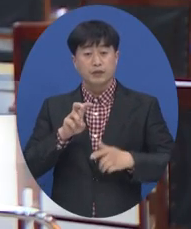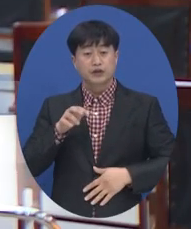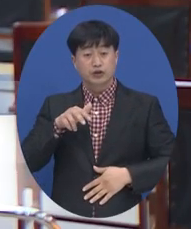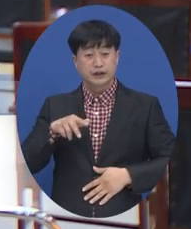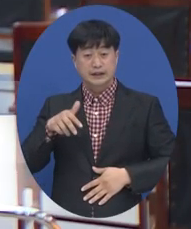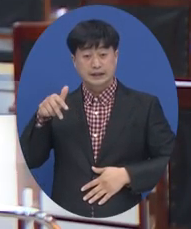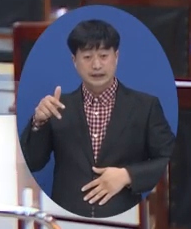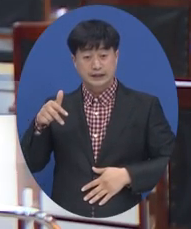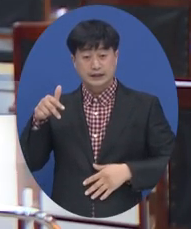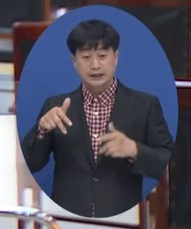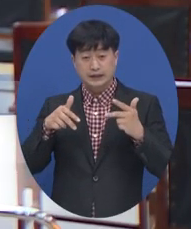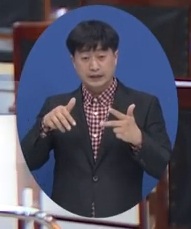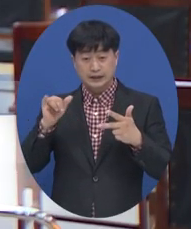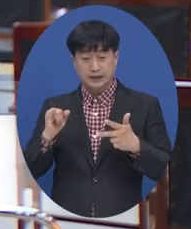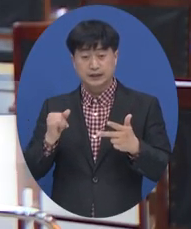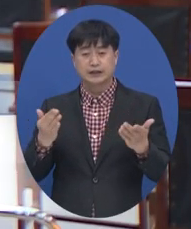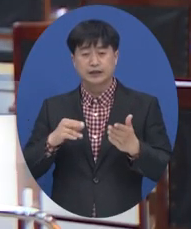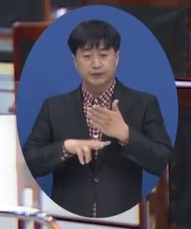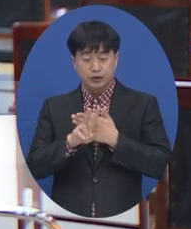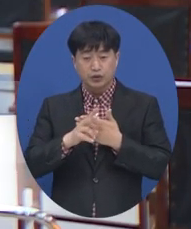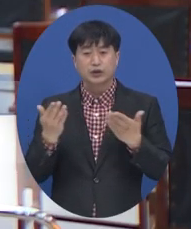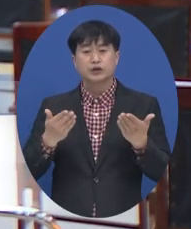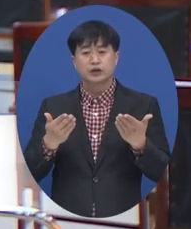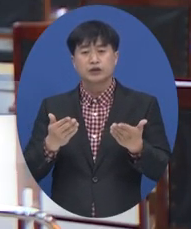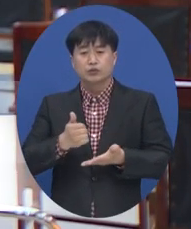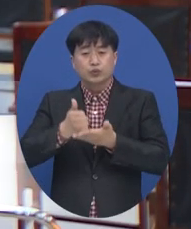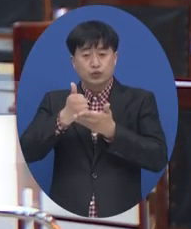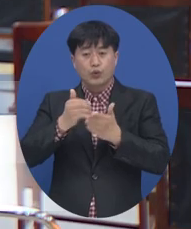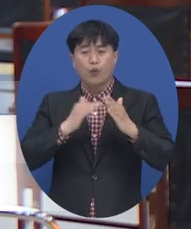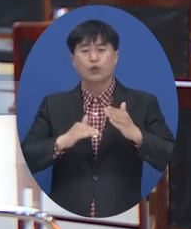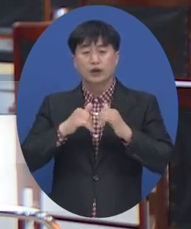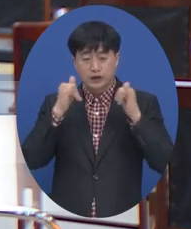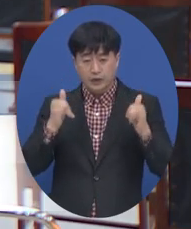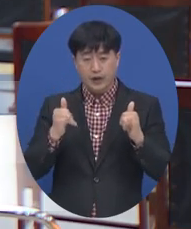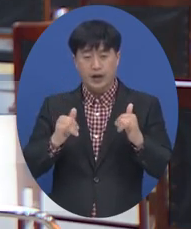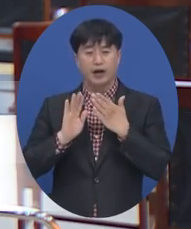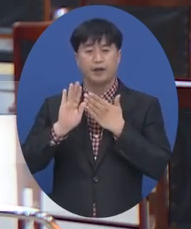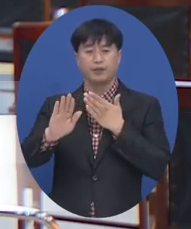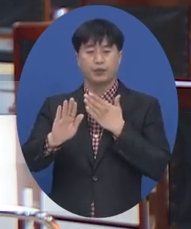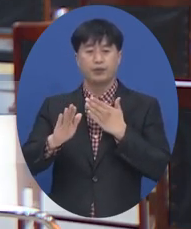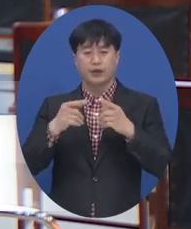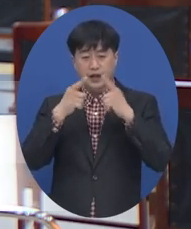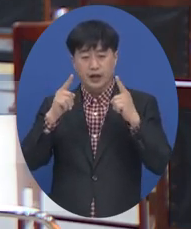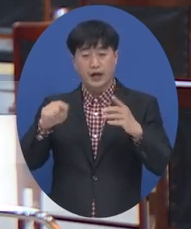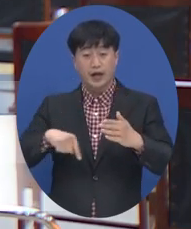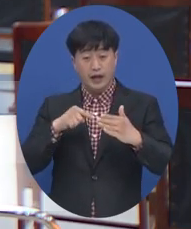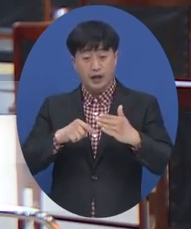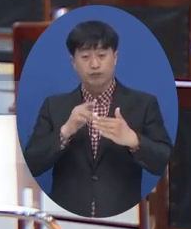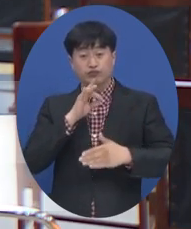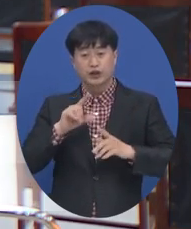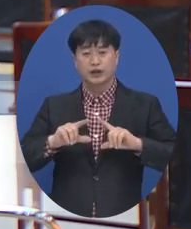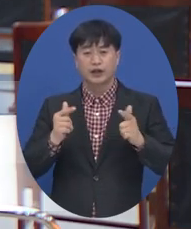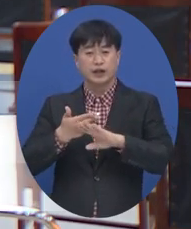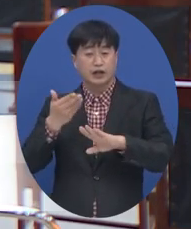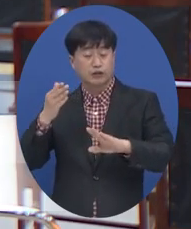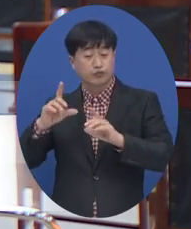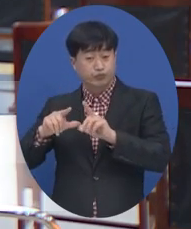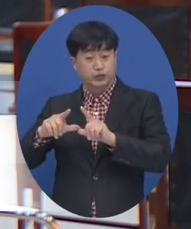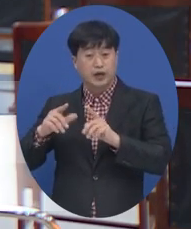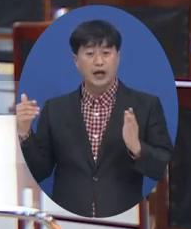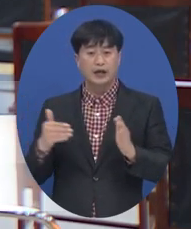7기의 노동 비전이 노동이 존중받는 공정한 사회입니다. 향후에도 지금 대학 내뿐만 아니라 다른